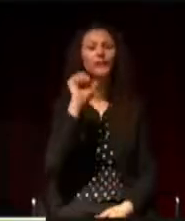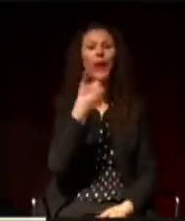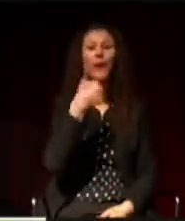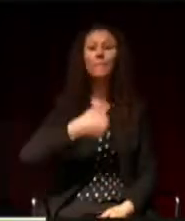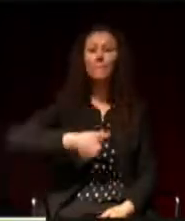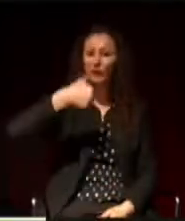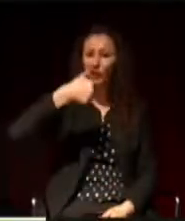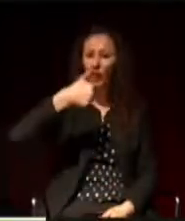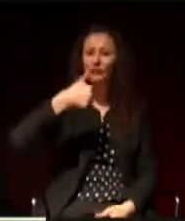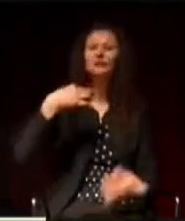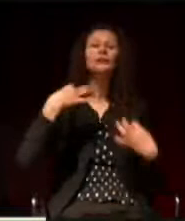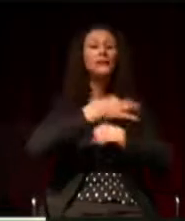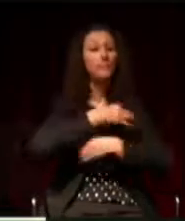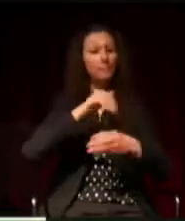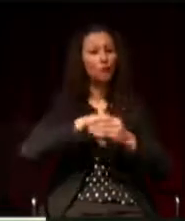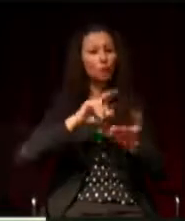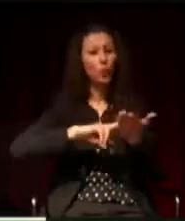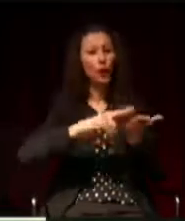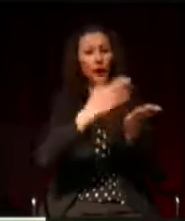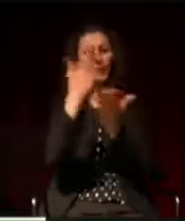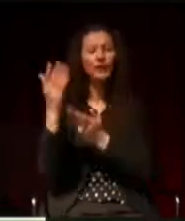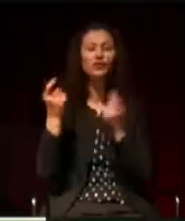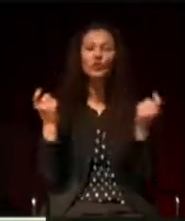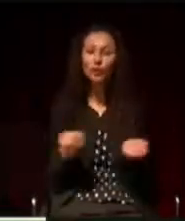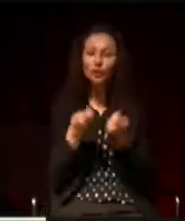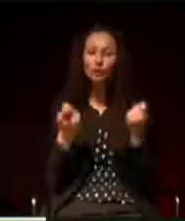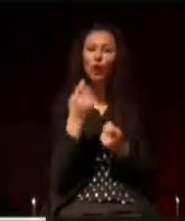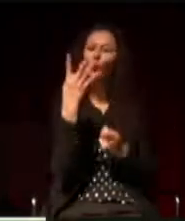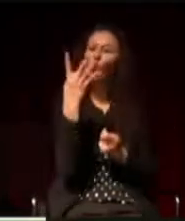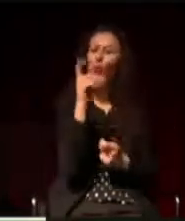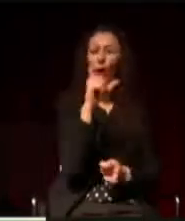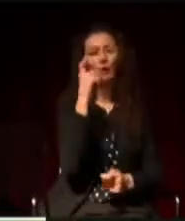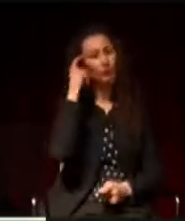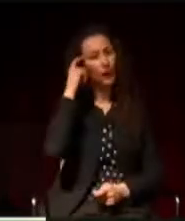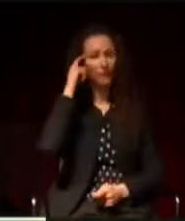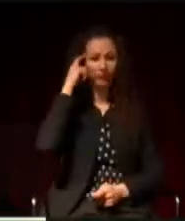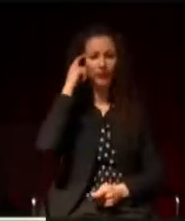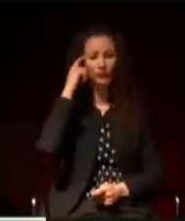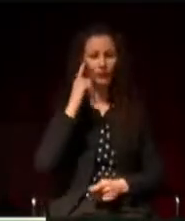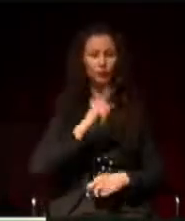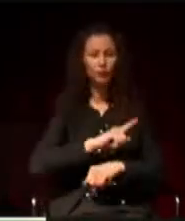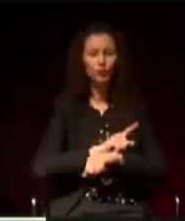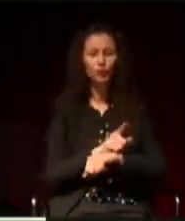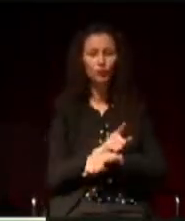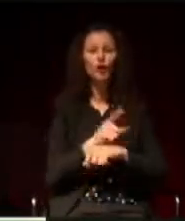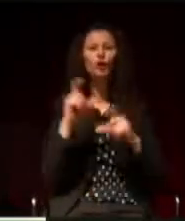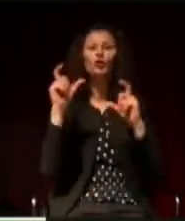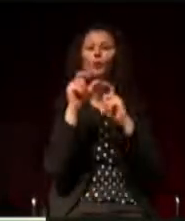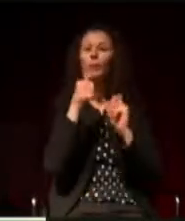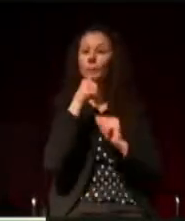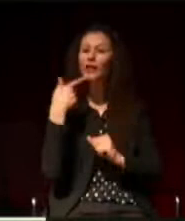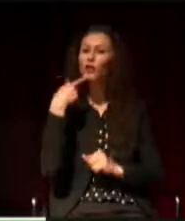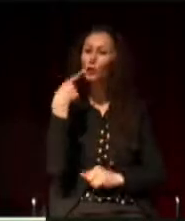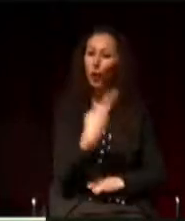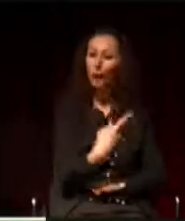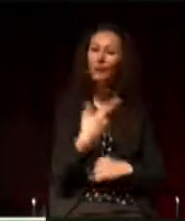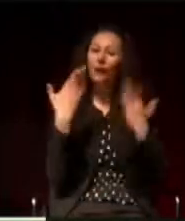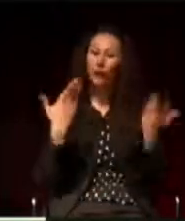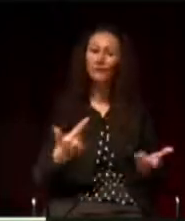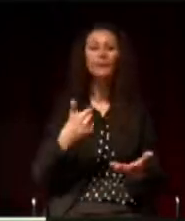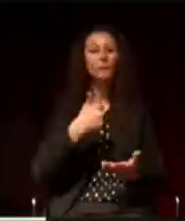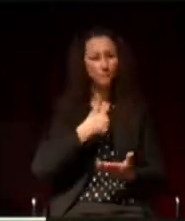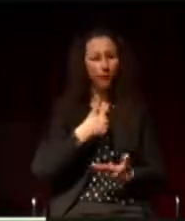Değerli Başkan, Sayın Meclis üyeleri, çalışma 4 ay tahminen sürdü. Supi Bey de söyledi, evet ben